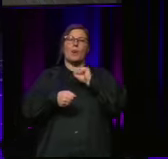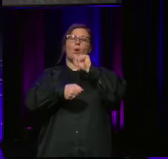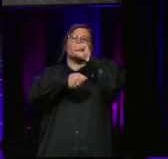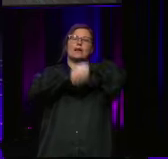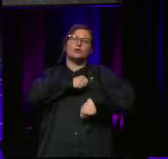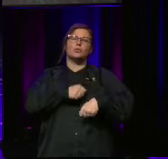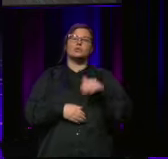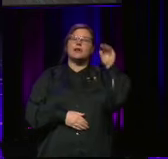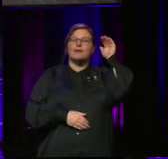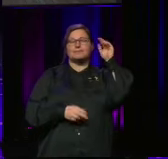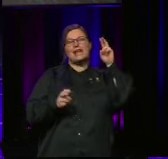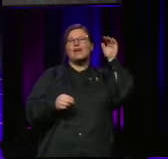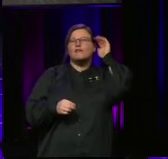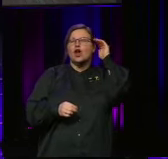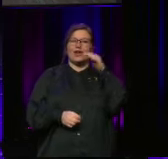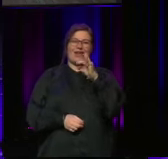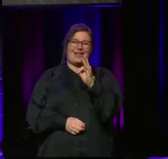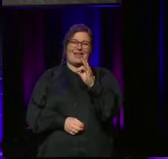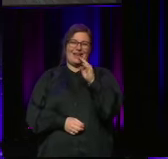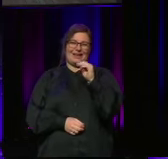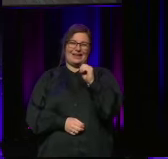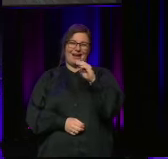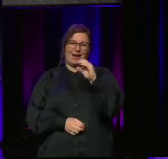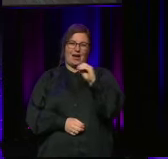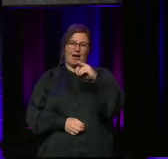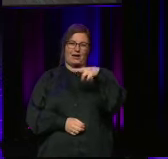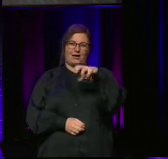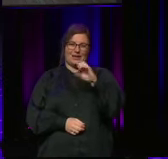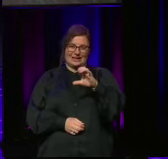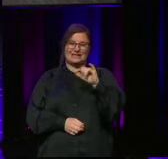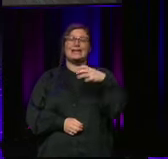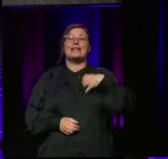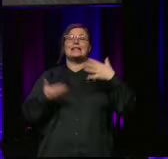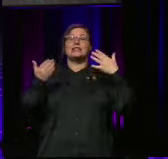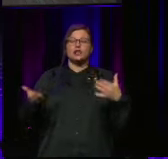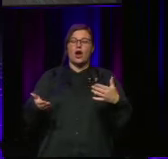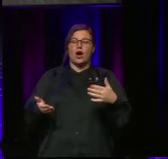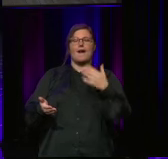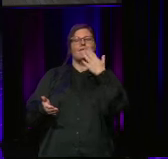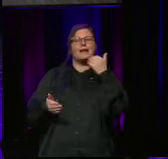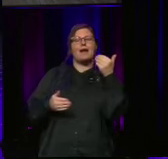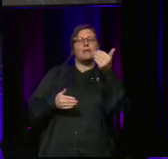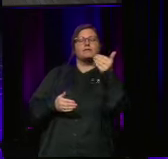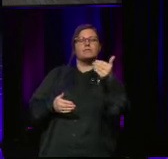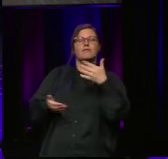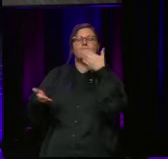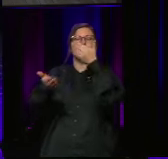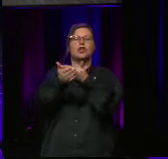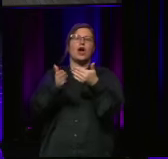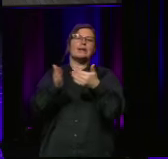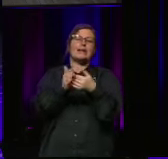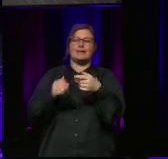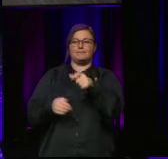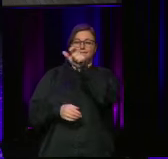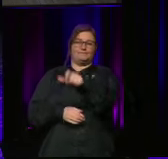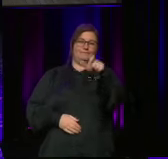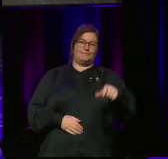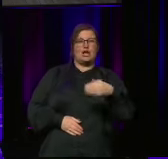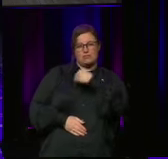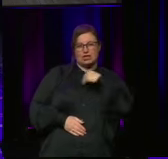hearings i riksdagen av kommande förslag till myndighetschefer. Och sen frågar man sig då om